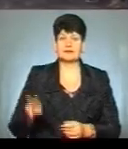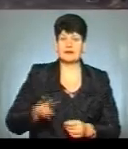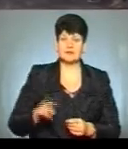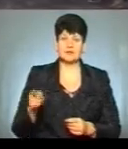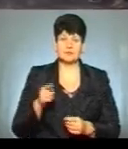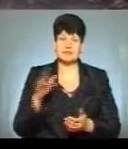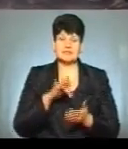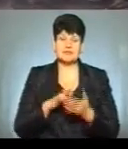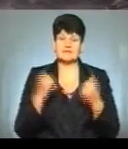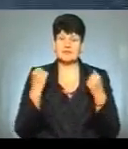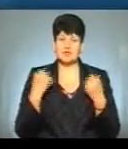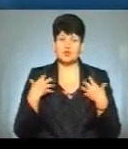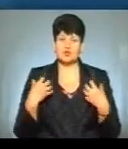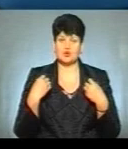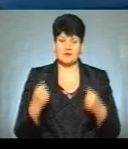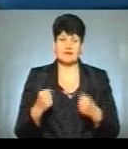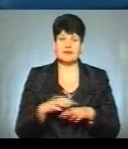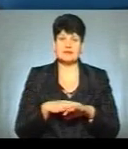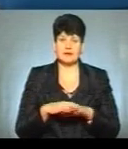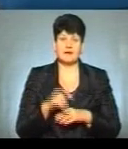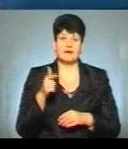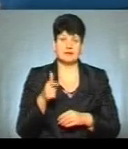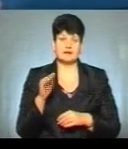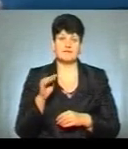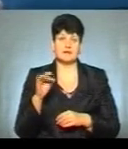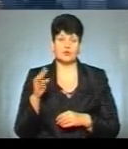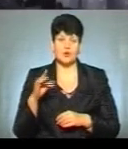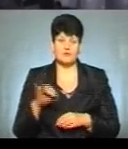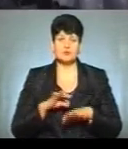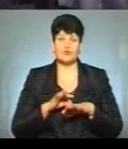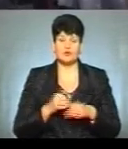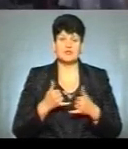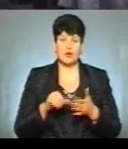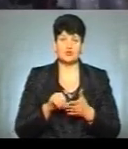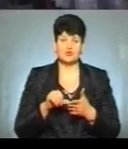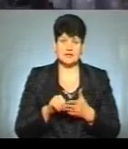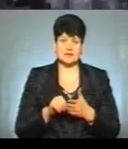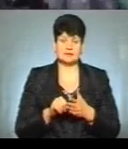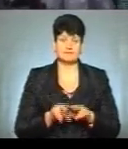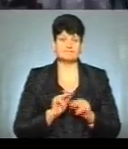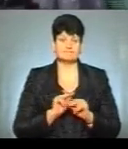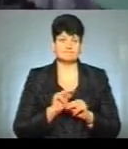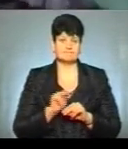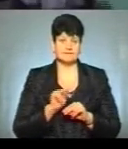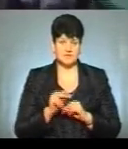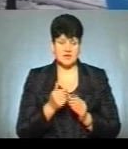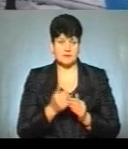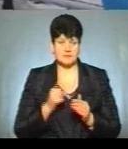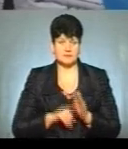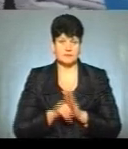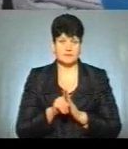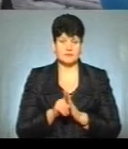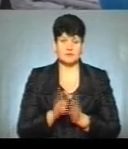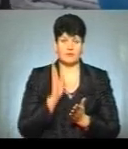Директорка Тернопільського центру фізичного здоров'я населення Галина Федорович проводить для учасників забігу інструктаж перед стартом.